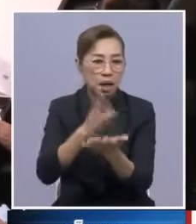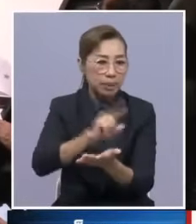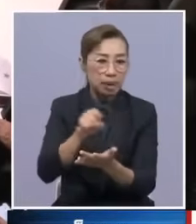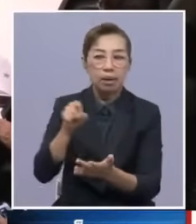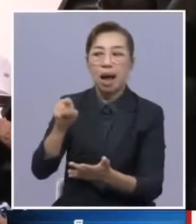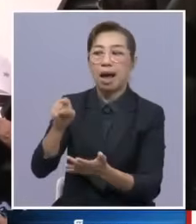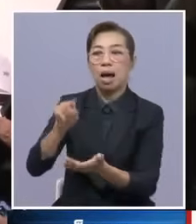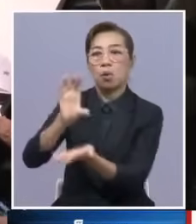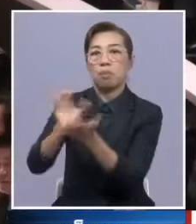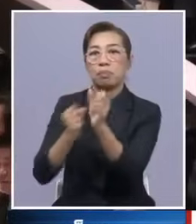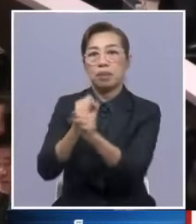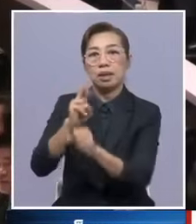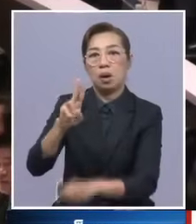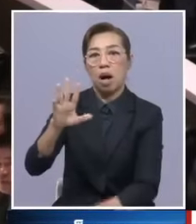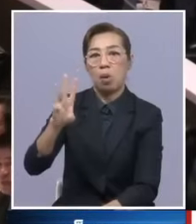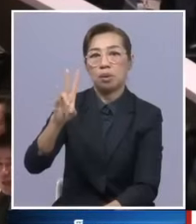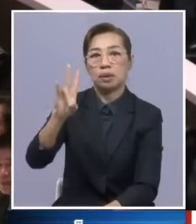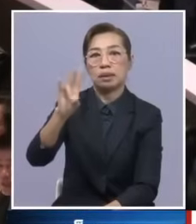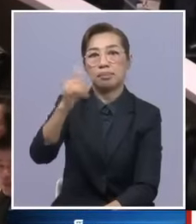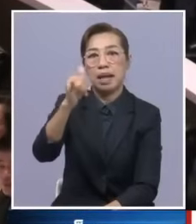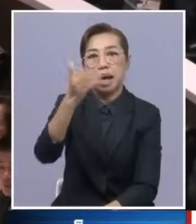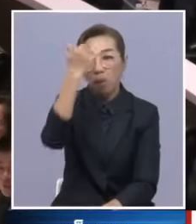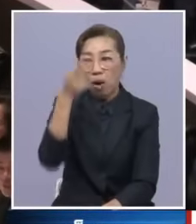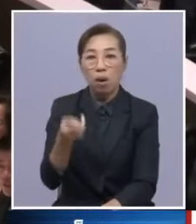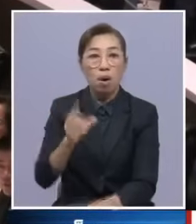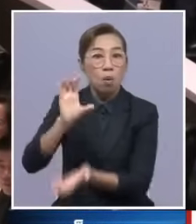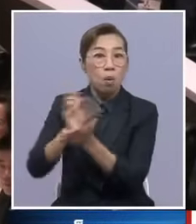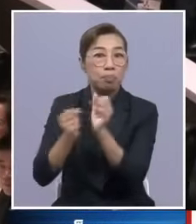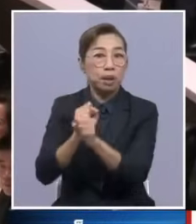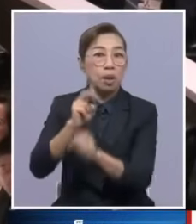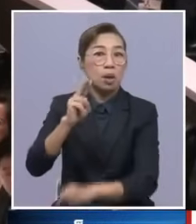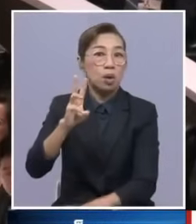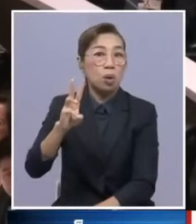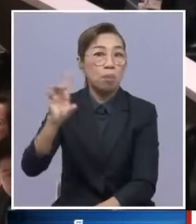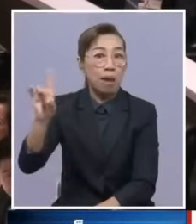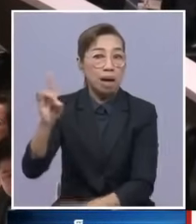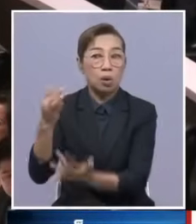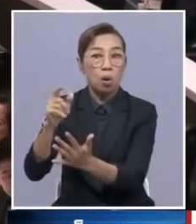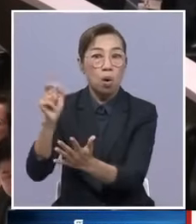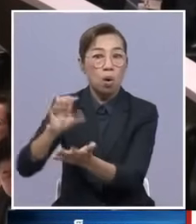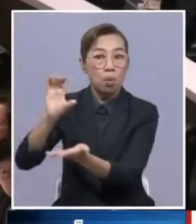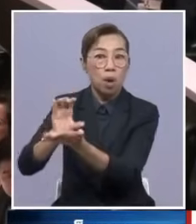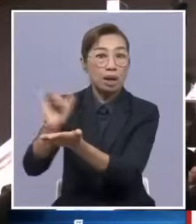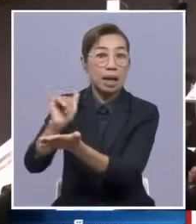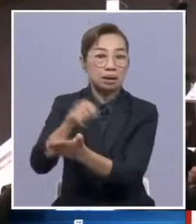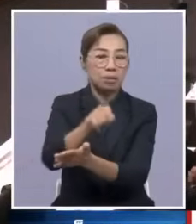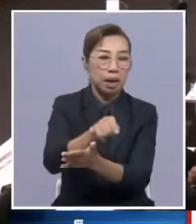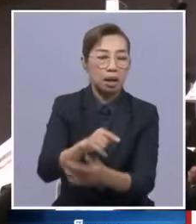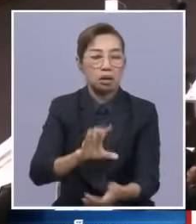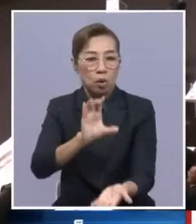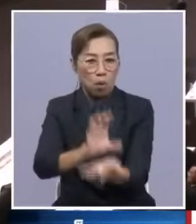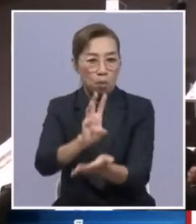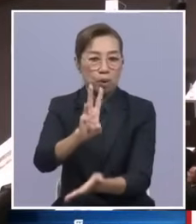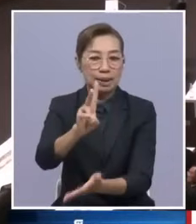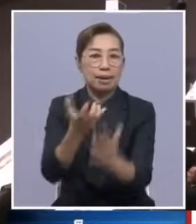เงินหมื่นก็ได้ในระหว่างรองบของปี68ที่จะเกิดขึ้นในช่วงเวลาไม่ห่างกันเหมือนกับ พรบ หาทางลงใช่ไหม พรบง